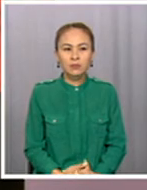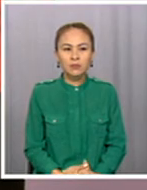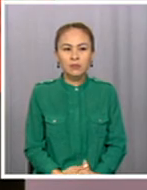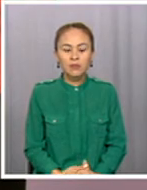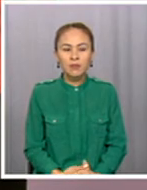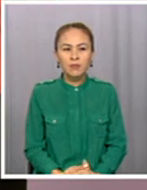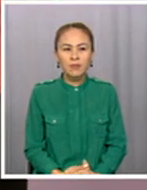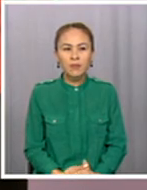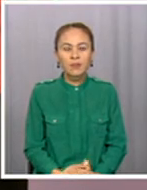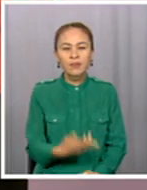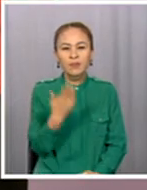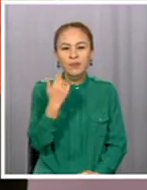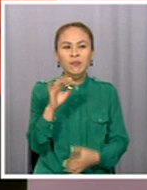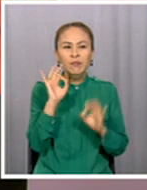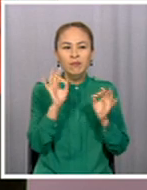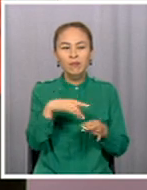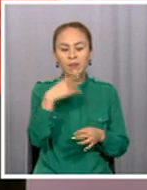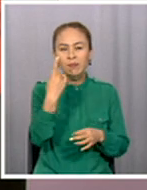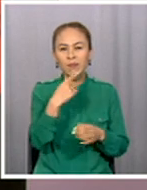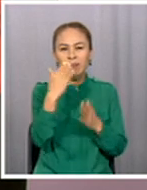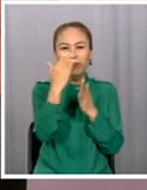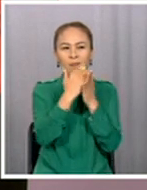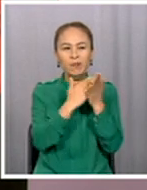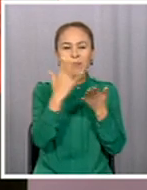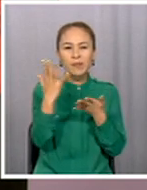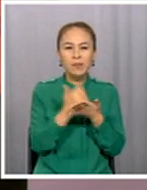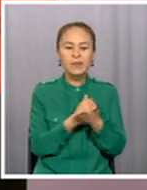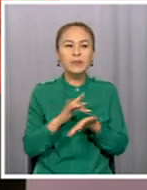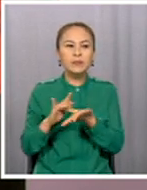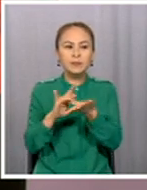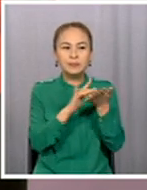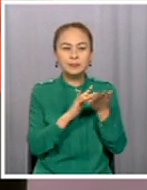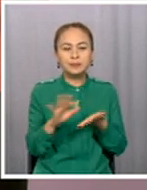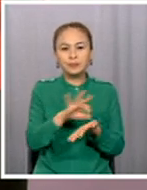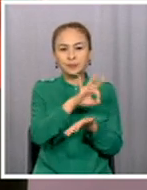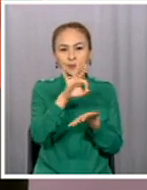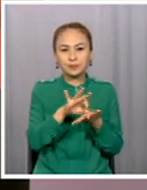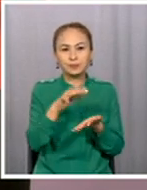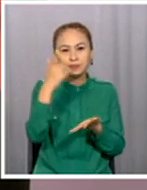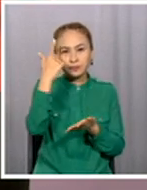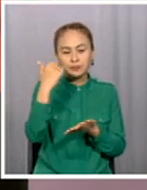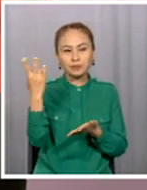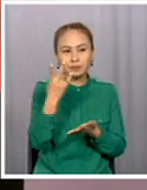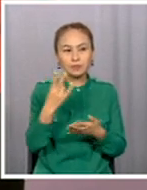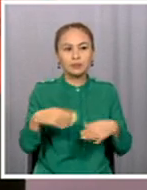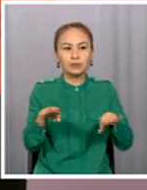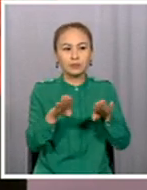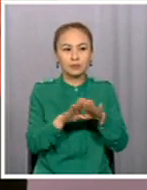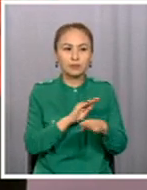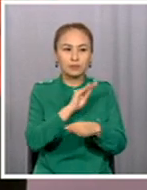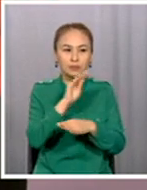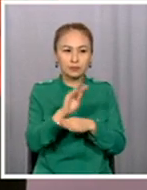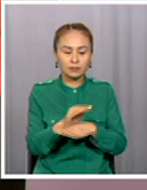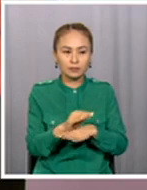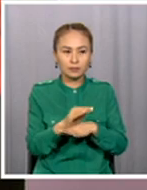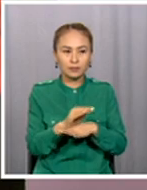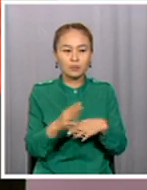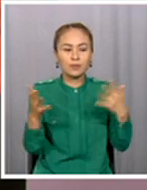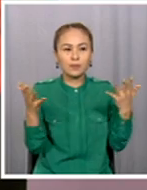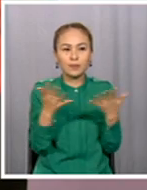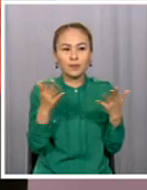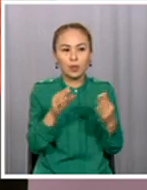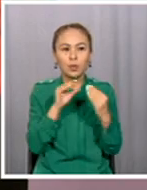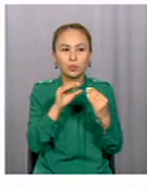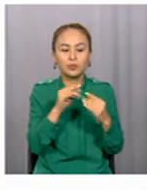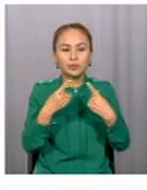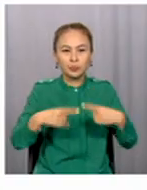Иә, дұрыс айтасыңдар. Бағытты анықтап, саяхаттың мақсатын білу керек. Сонымен қатар, қандай көлік